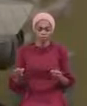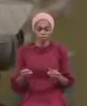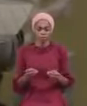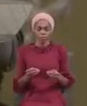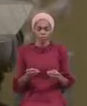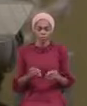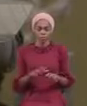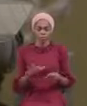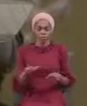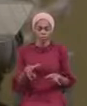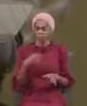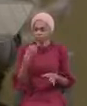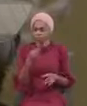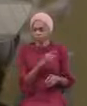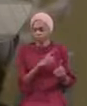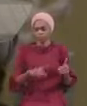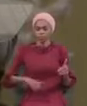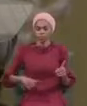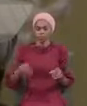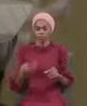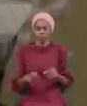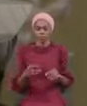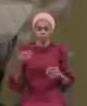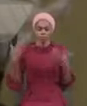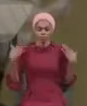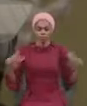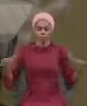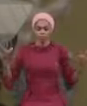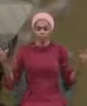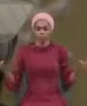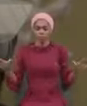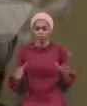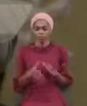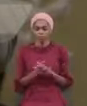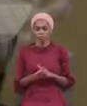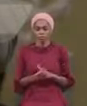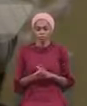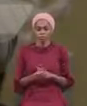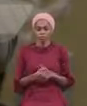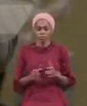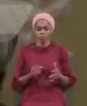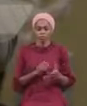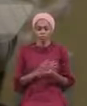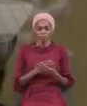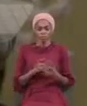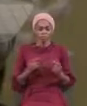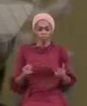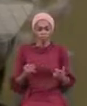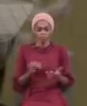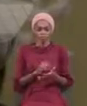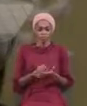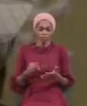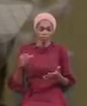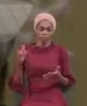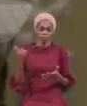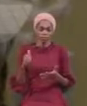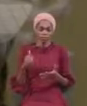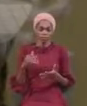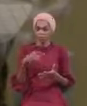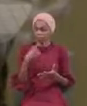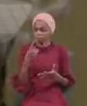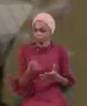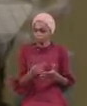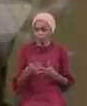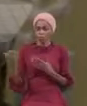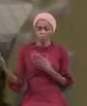armée vous commencez verset 10 apportez à la Maison